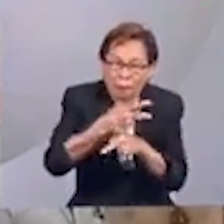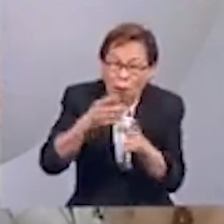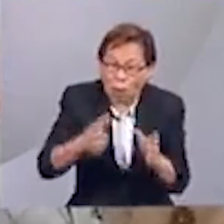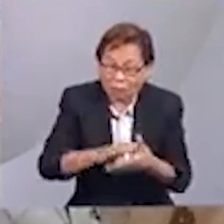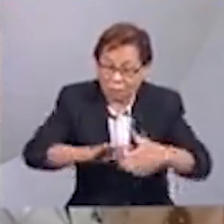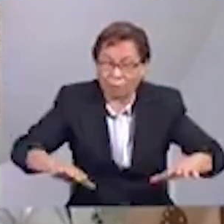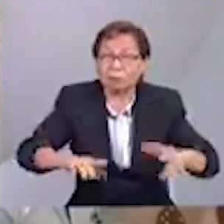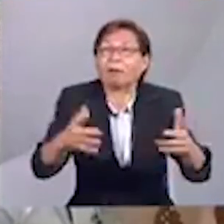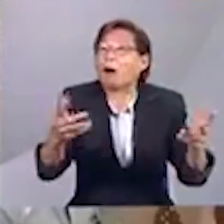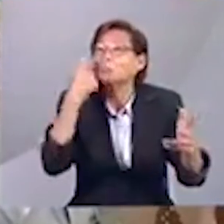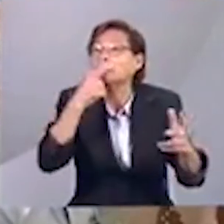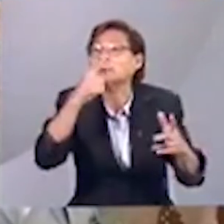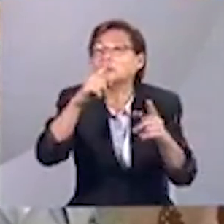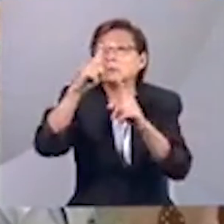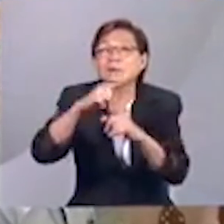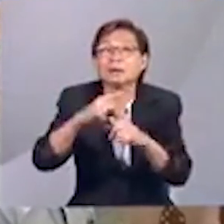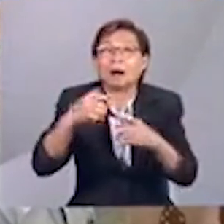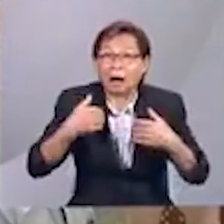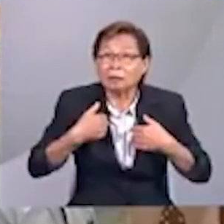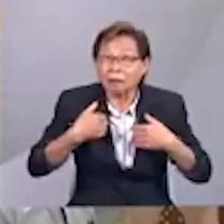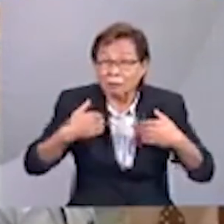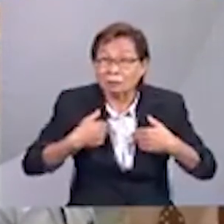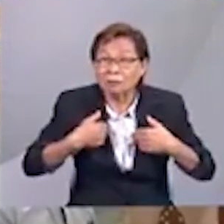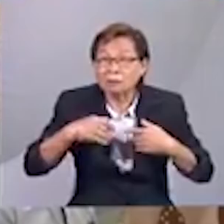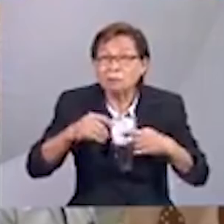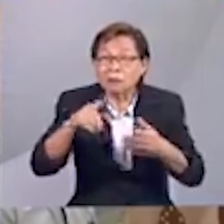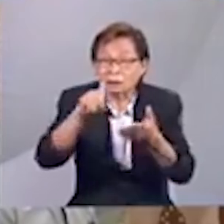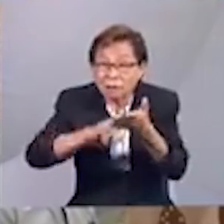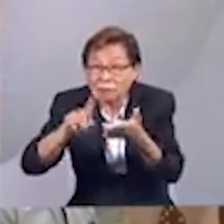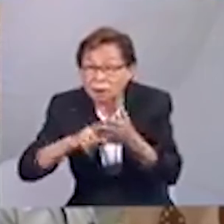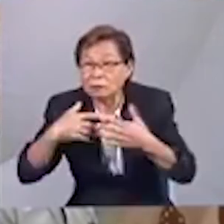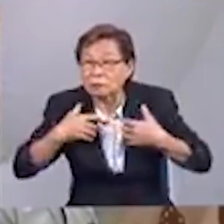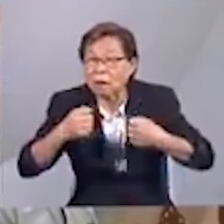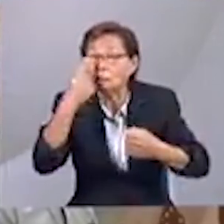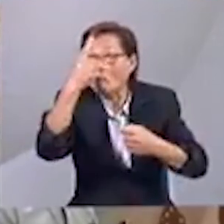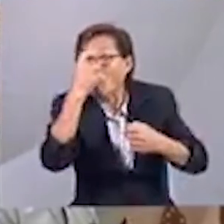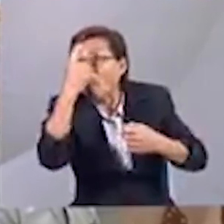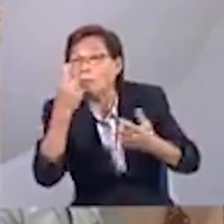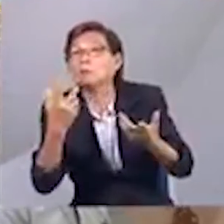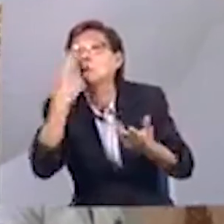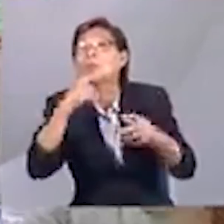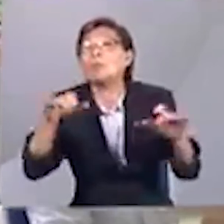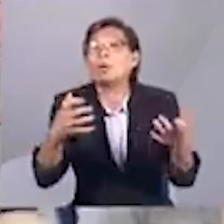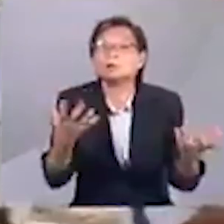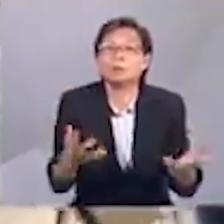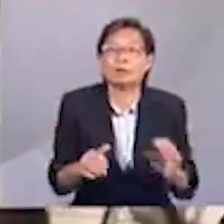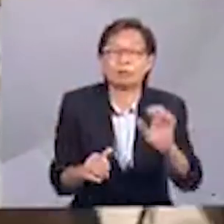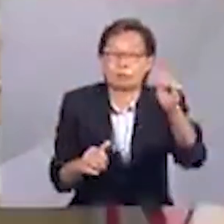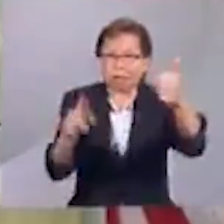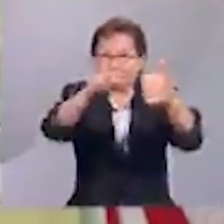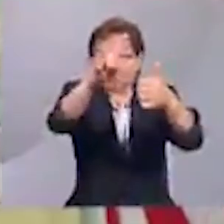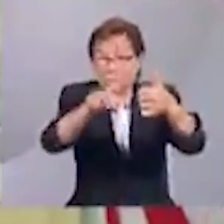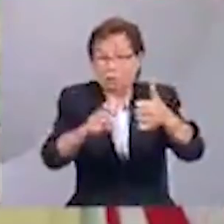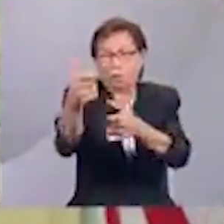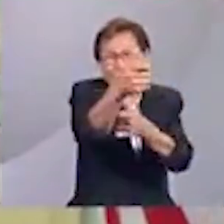keselamatan, mereka ni bagaimana? Adakah turut akan dilakukan saringan kesihatan, dan siapa yang akan buat saringan kesihatan tu? Okey, pertama sekali soalan berkaitan